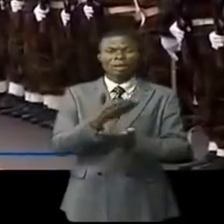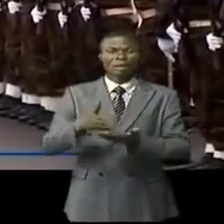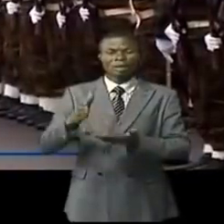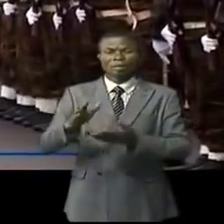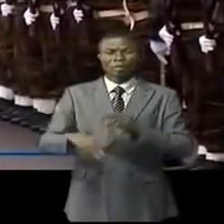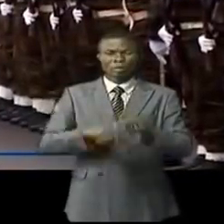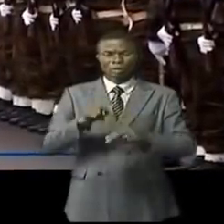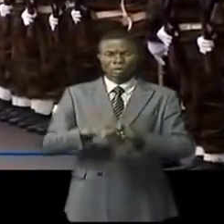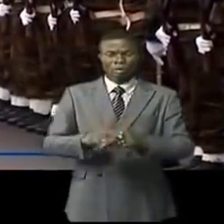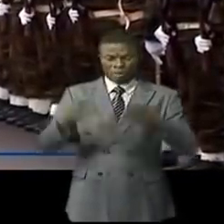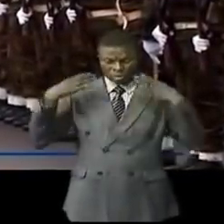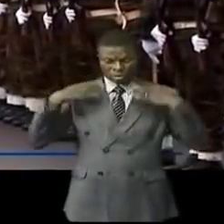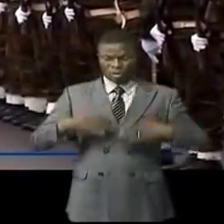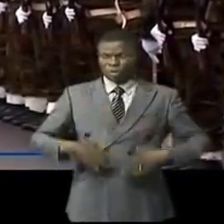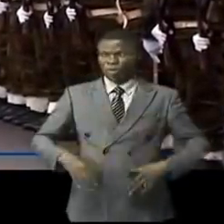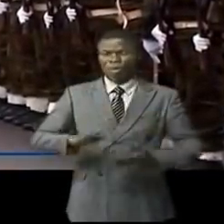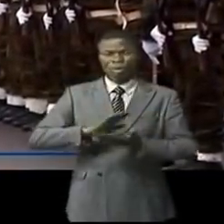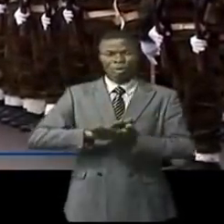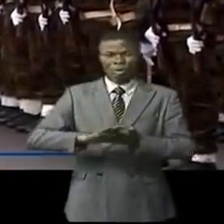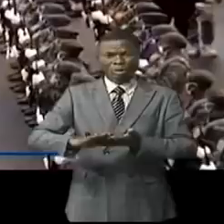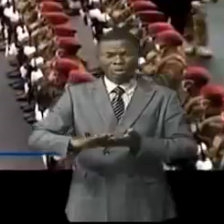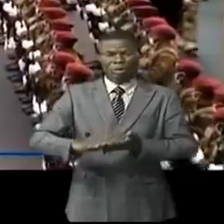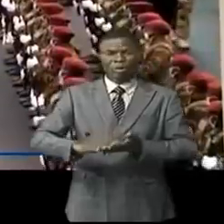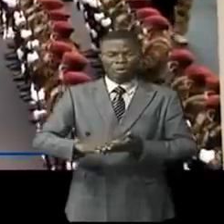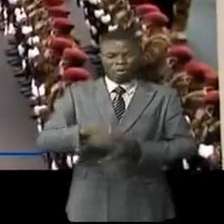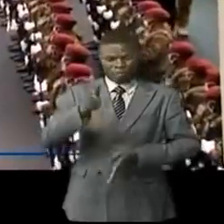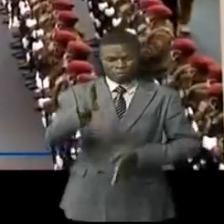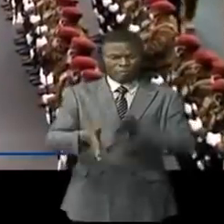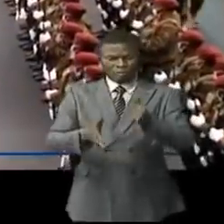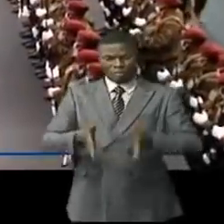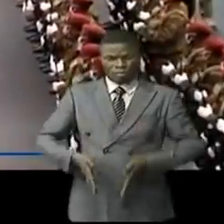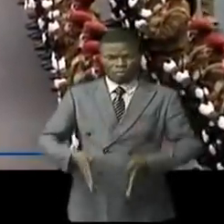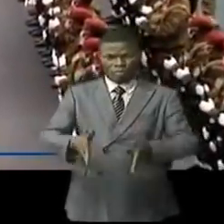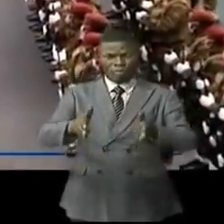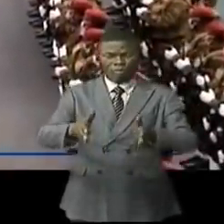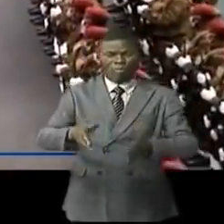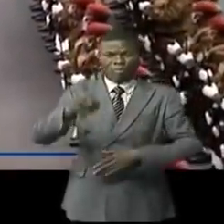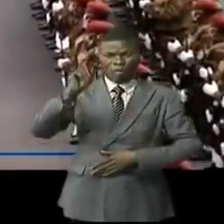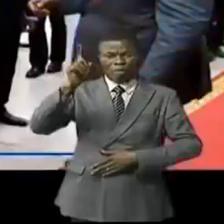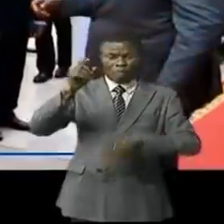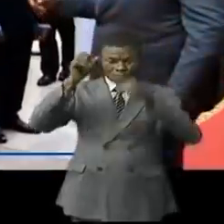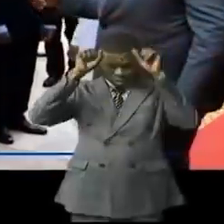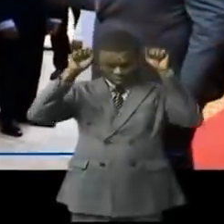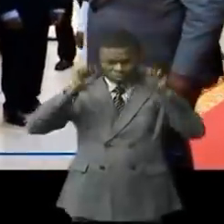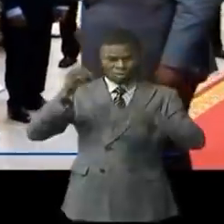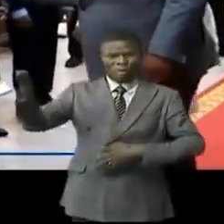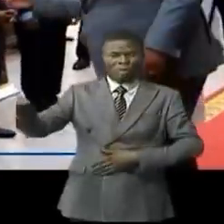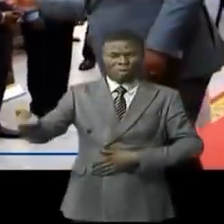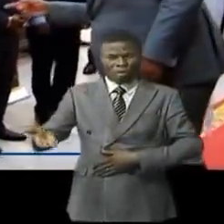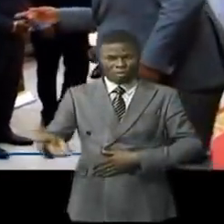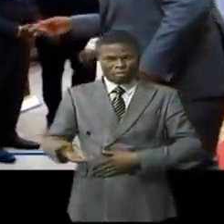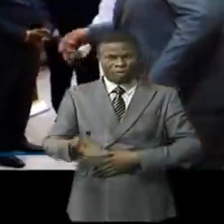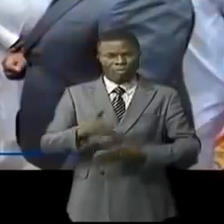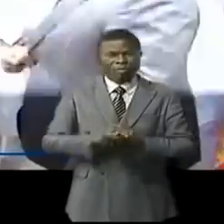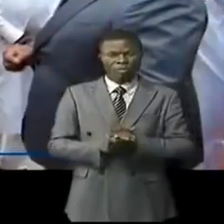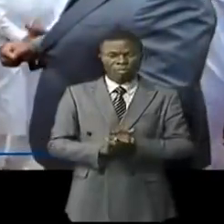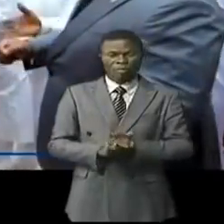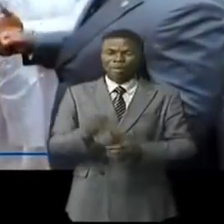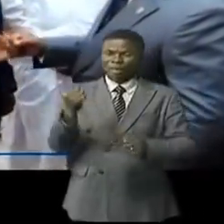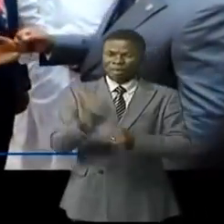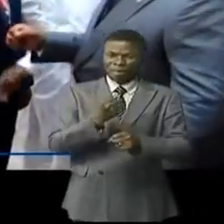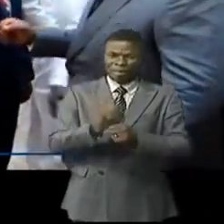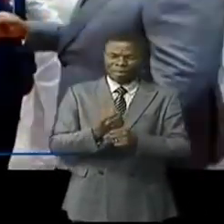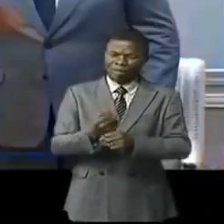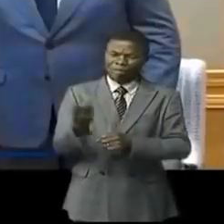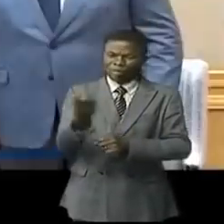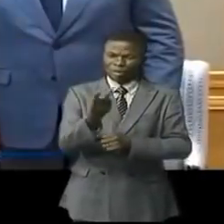De blanc vêtu, passant les troupes en revue sur le tapis rouge, le premier de Gambien a été, après les honneurs, convié à une séance de travail avec le